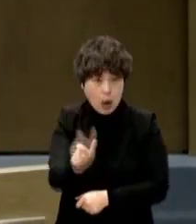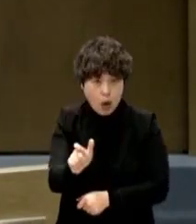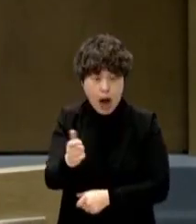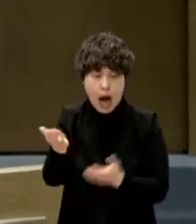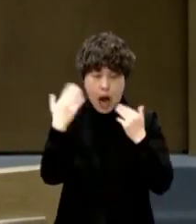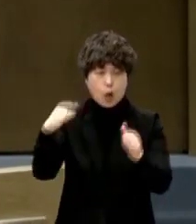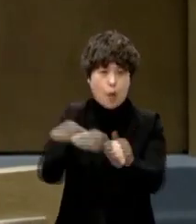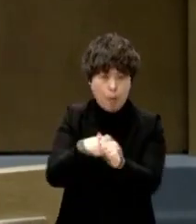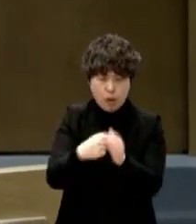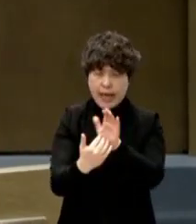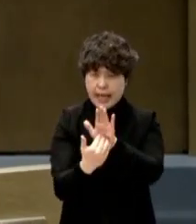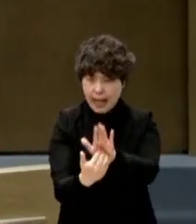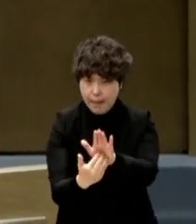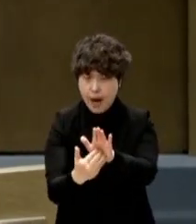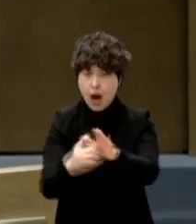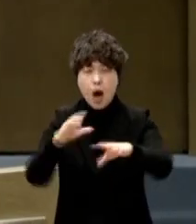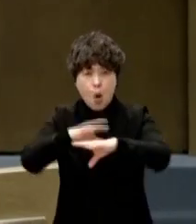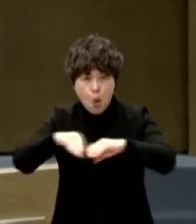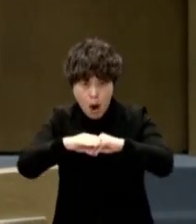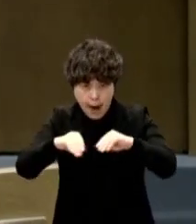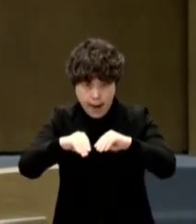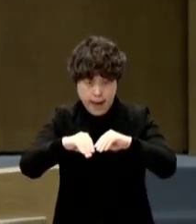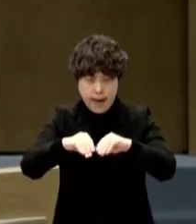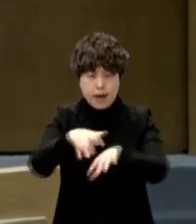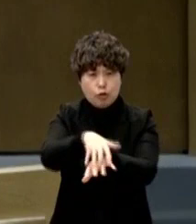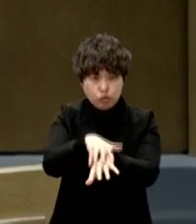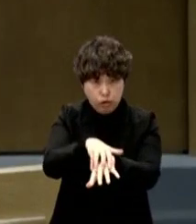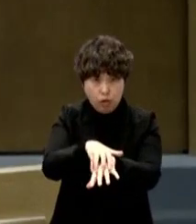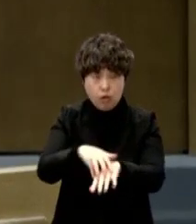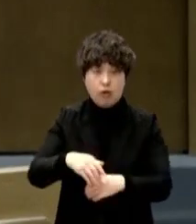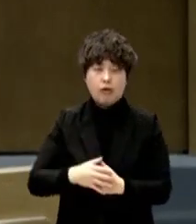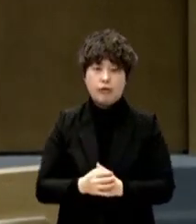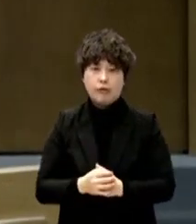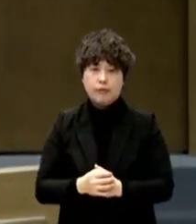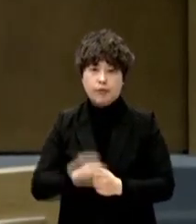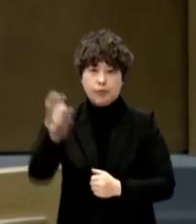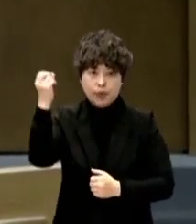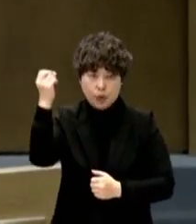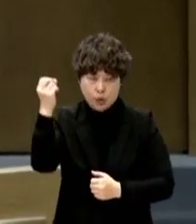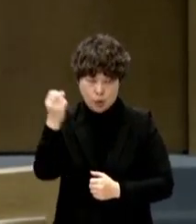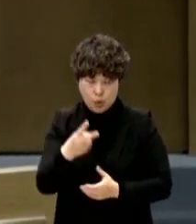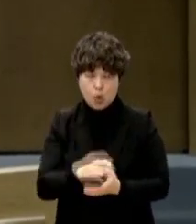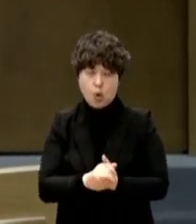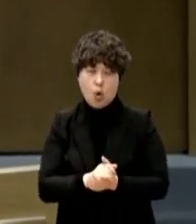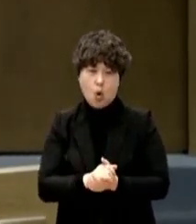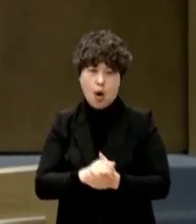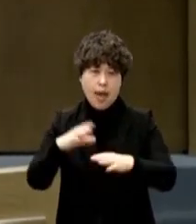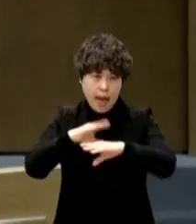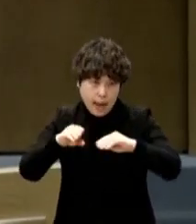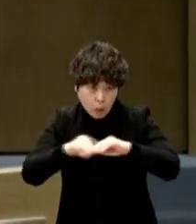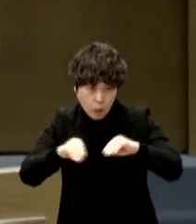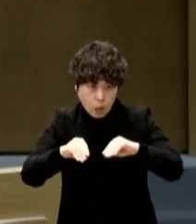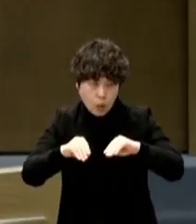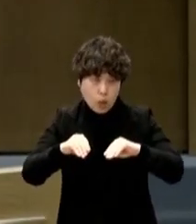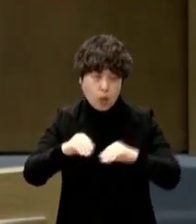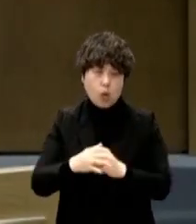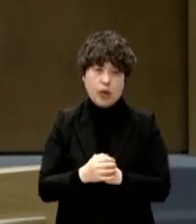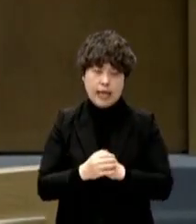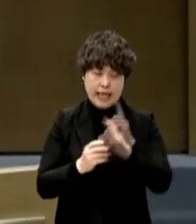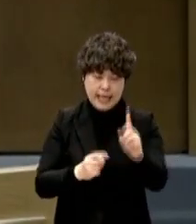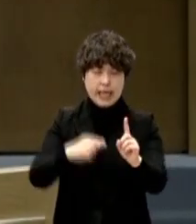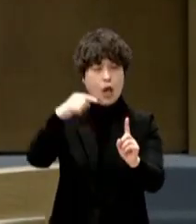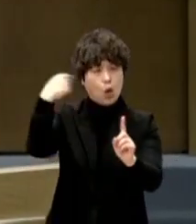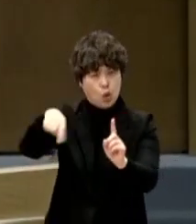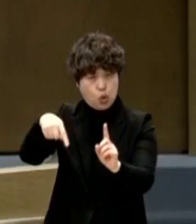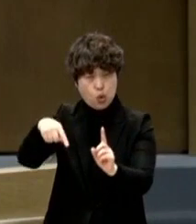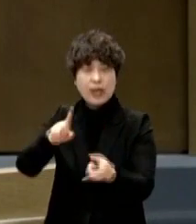학교 폭력 예방과 화해 중재단 운영 내실화, 과밀학급 해소, 그리고 1시군